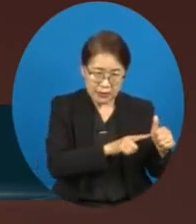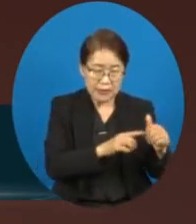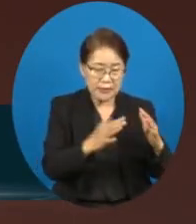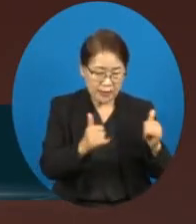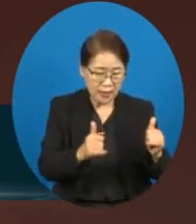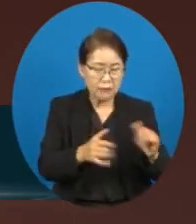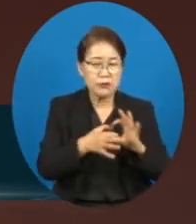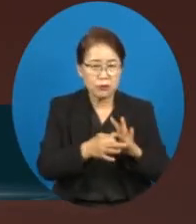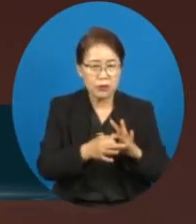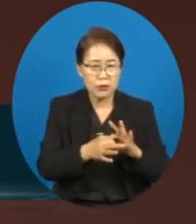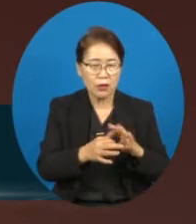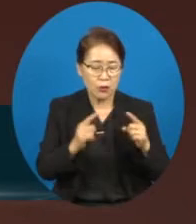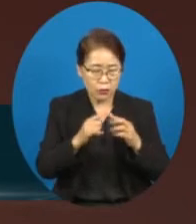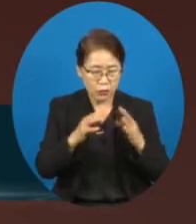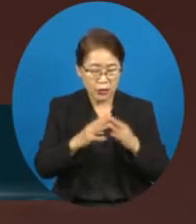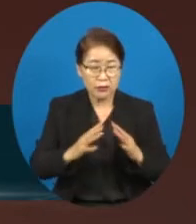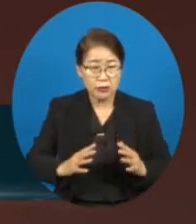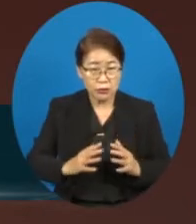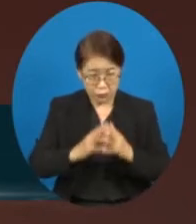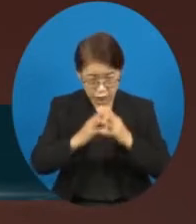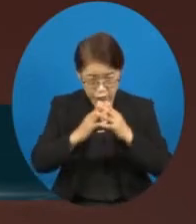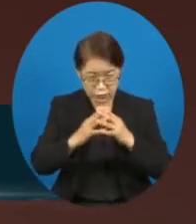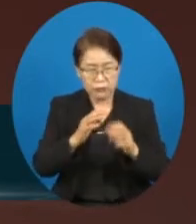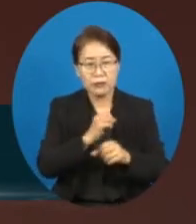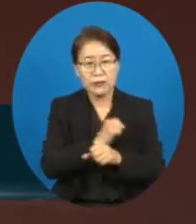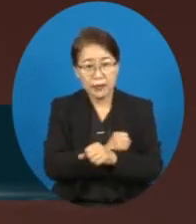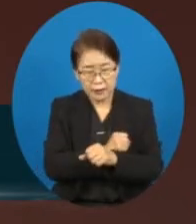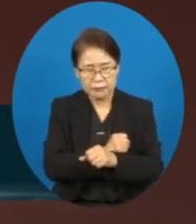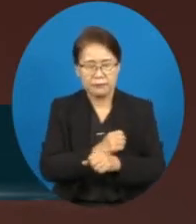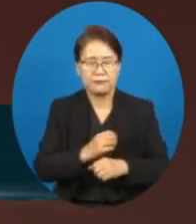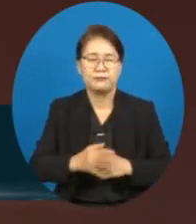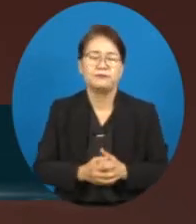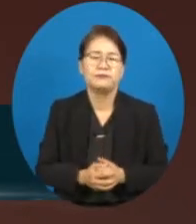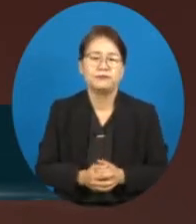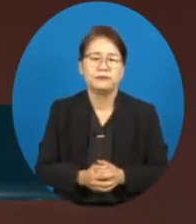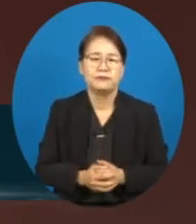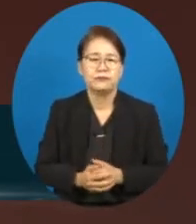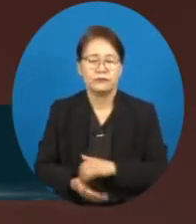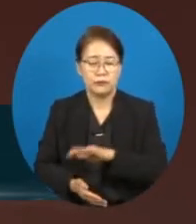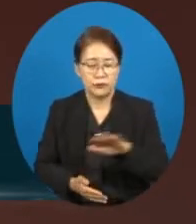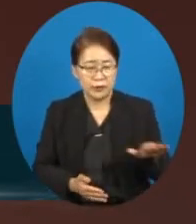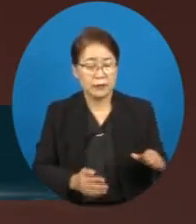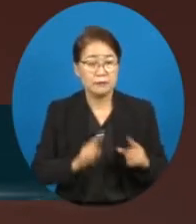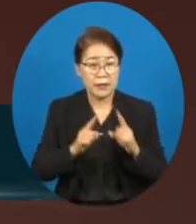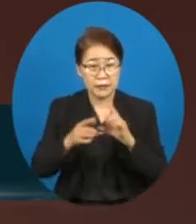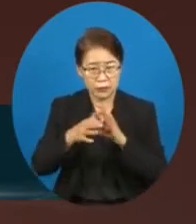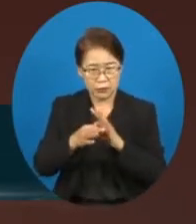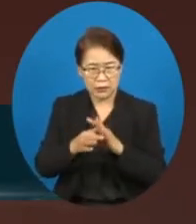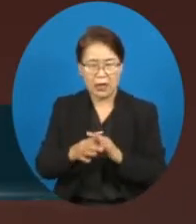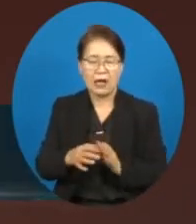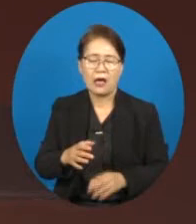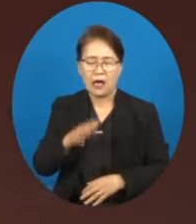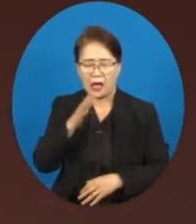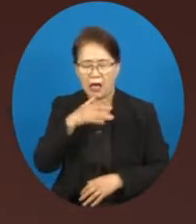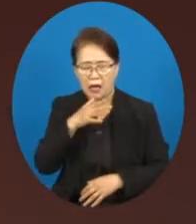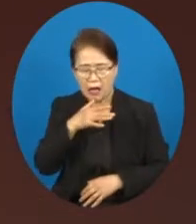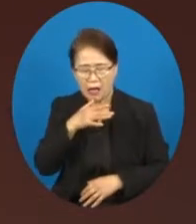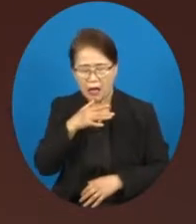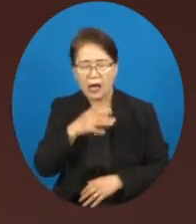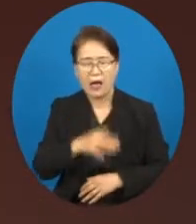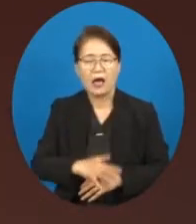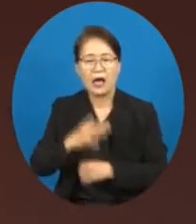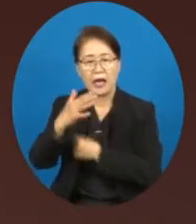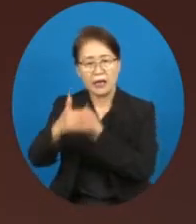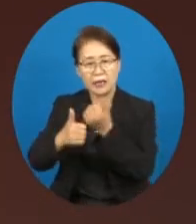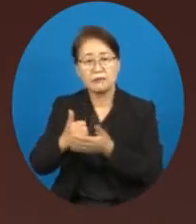그 성전을 건축하게 하셨다는 것입니다. 우리는 이 말씀을 통해서 아, 그렇구나,